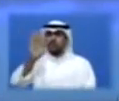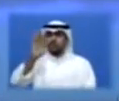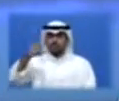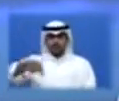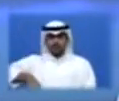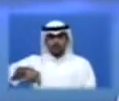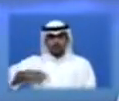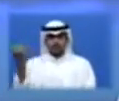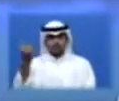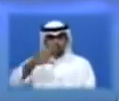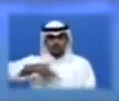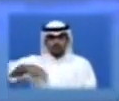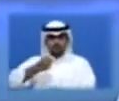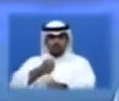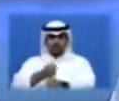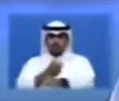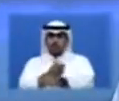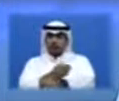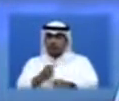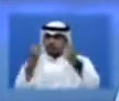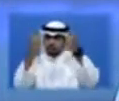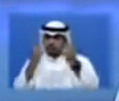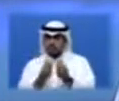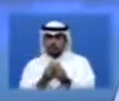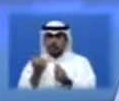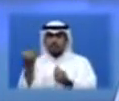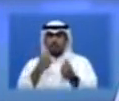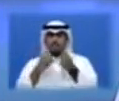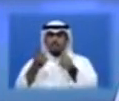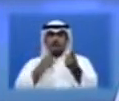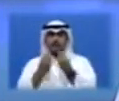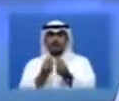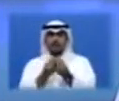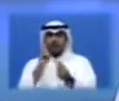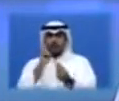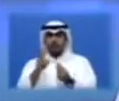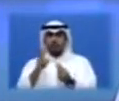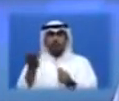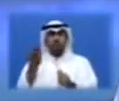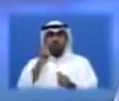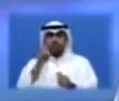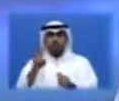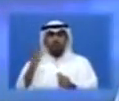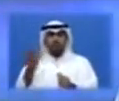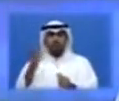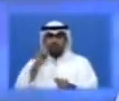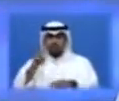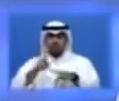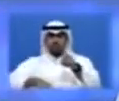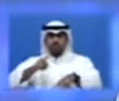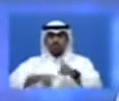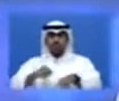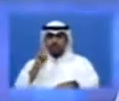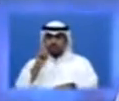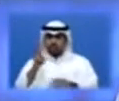القطاعات الصحية بدول مجلس التعاون الخليجي مناقشة بعض المواضيع العالقة والوقوف على